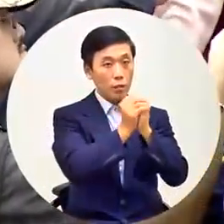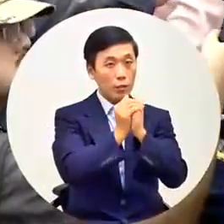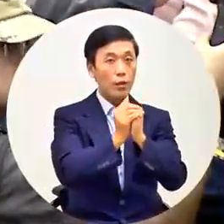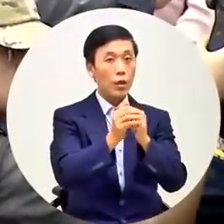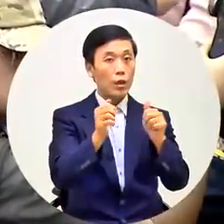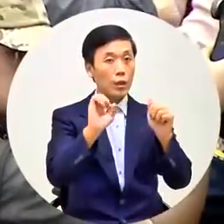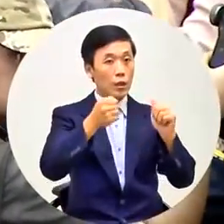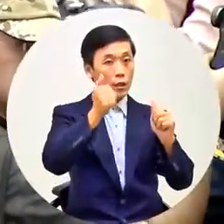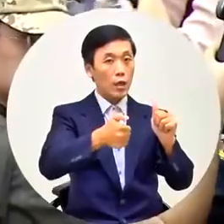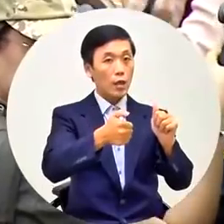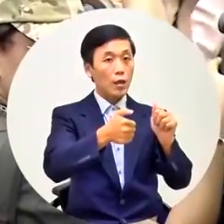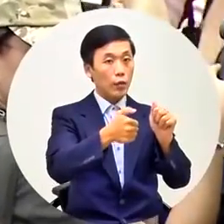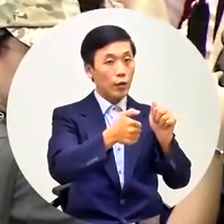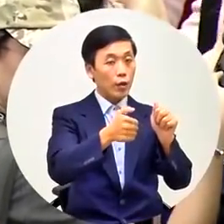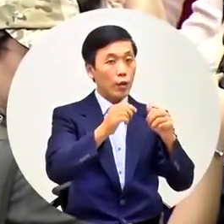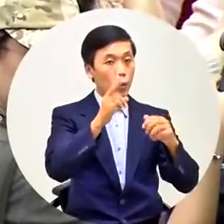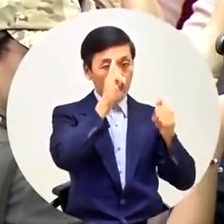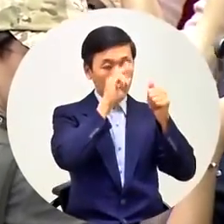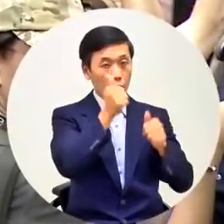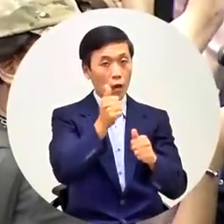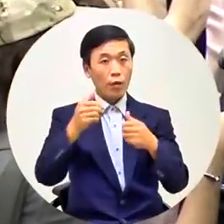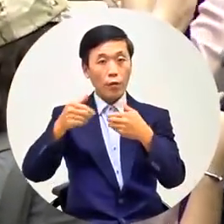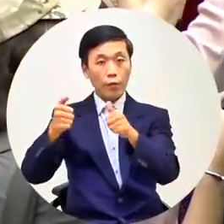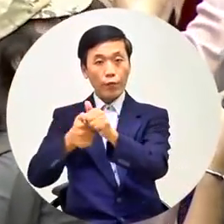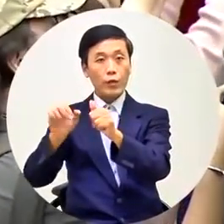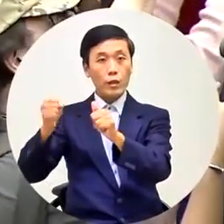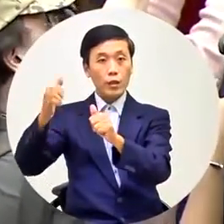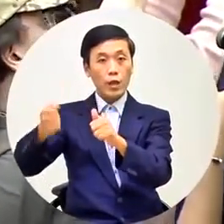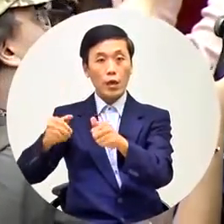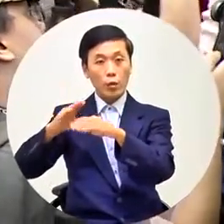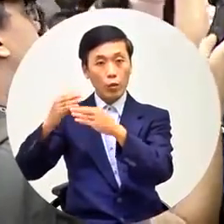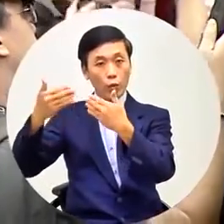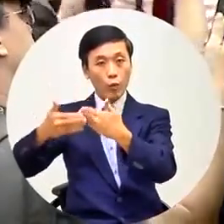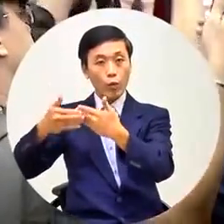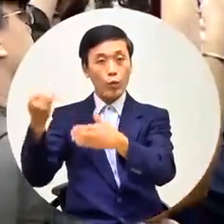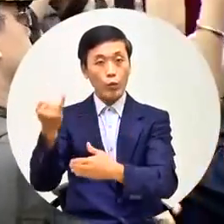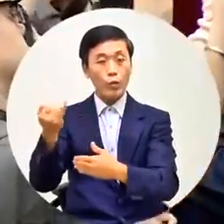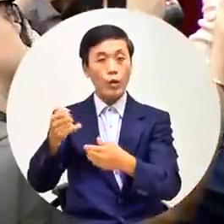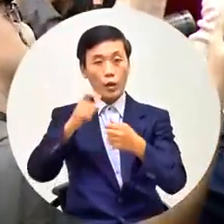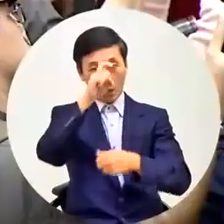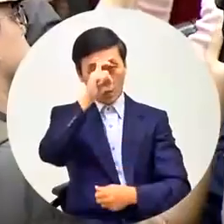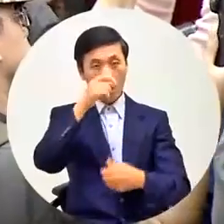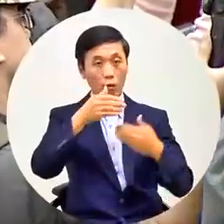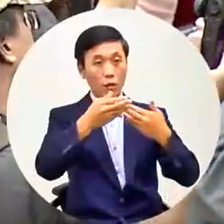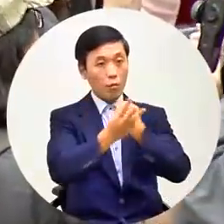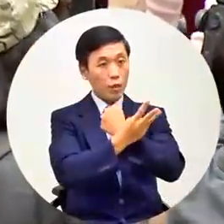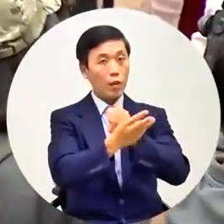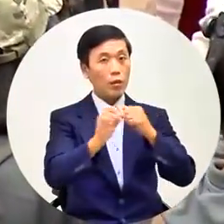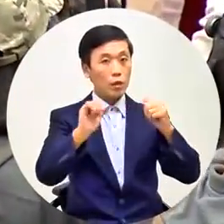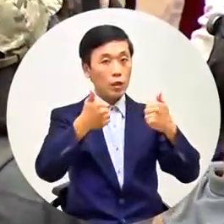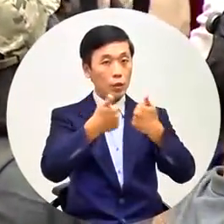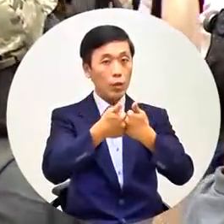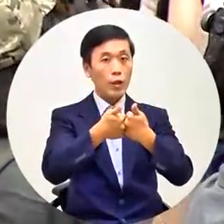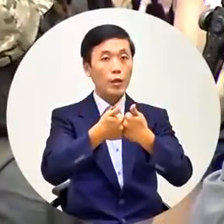也期许高雄市议会第三届的大会在各位议员的监督之下，都能够为我们全